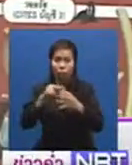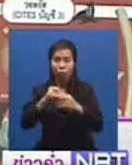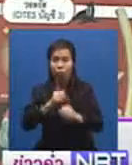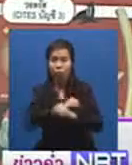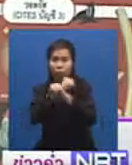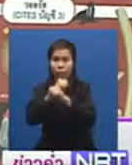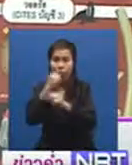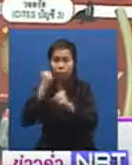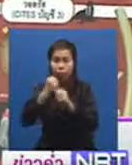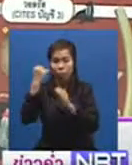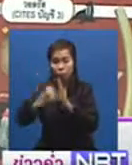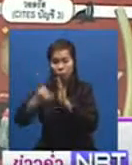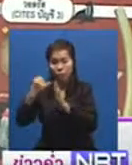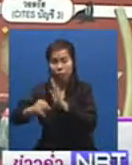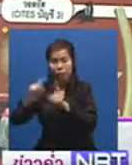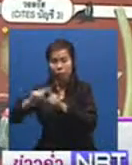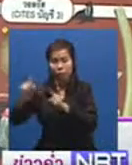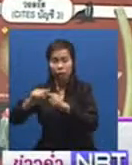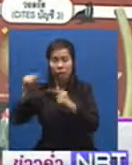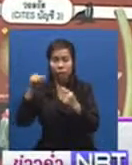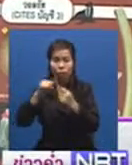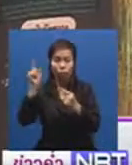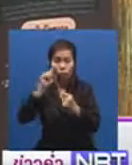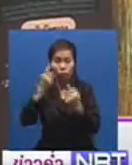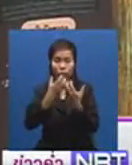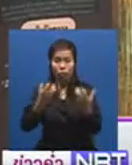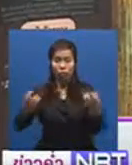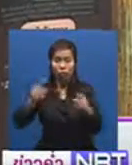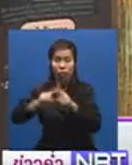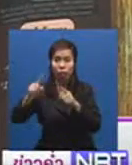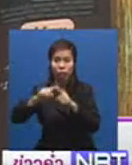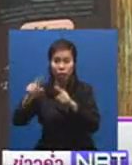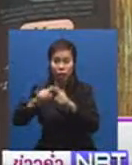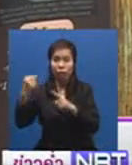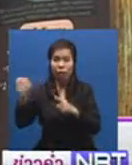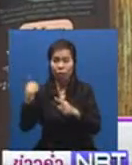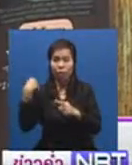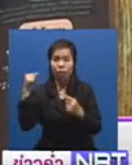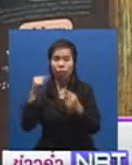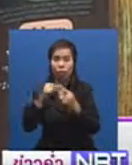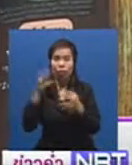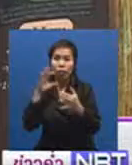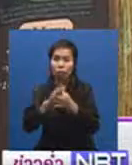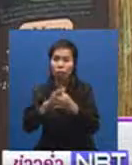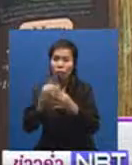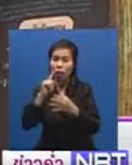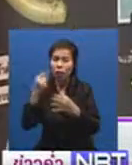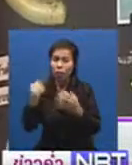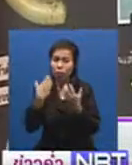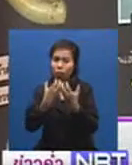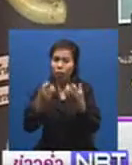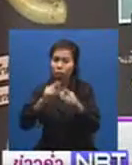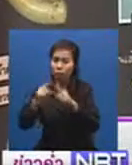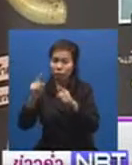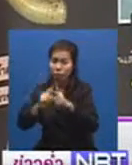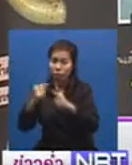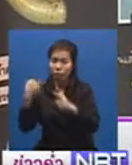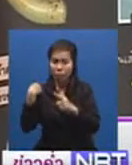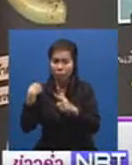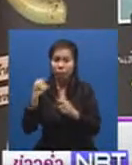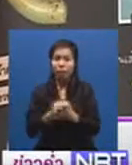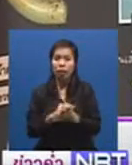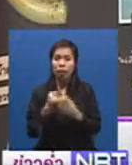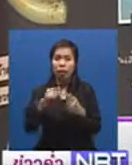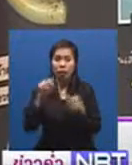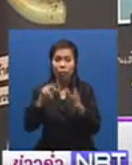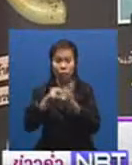ความผิดเกี่ยวกับทรัพยากรธรรมชาติและสิ่งแวดล้อมพร้อมกรมอุทยานแห่งชาติสัตว์ป่าและพันธุ์พืชกรมศุนกากรและหน่วยงานที่เกี่ยวข้องประชุมผ่าน